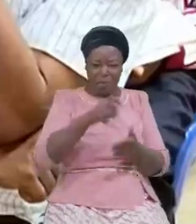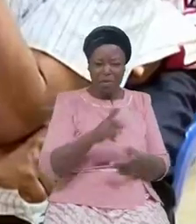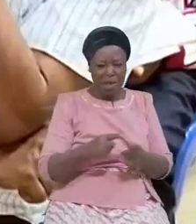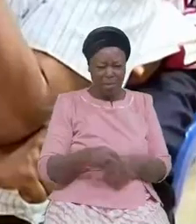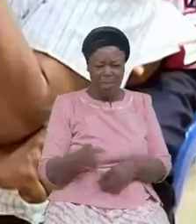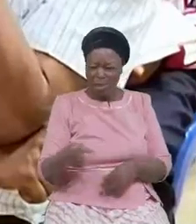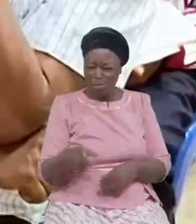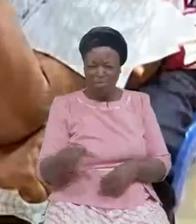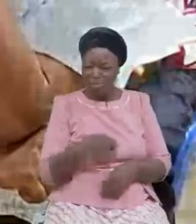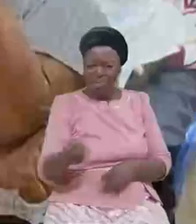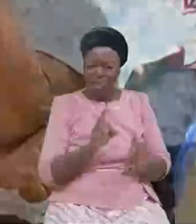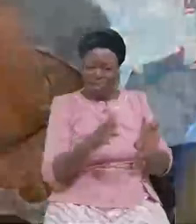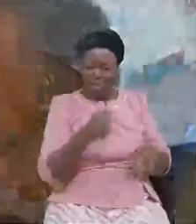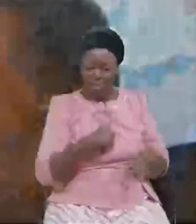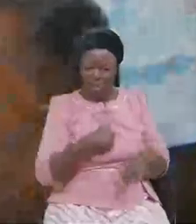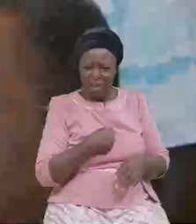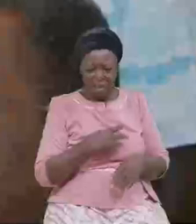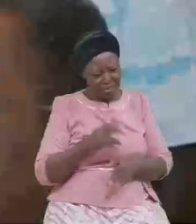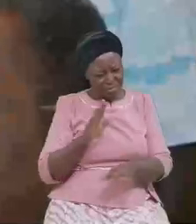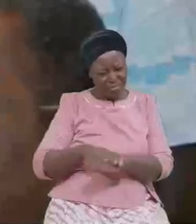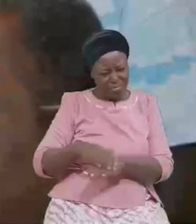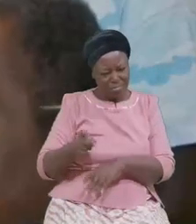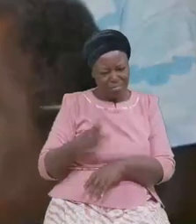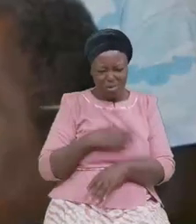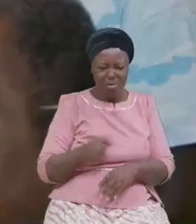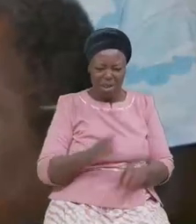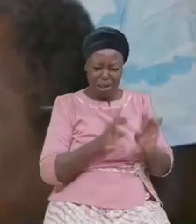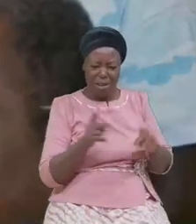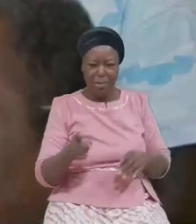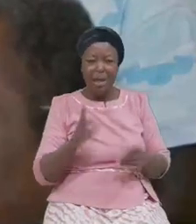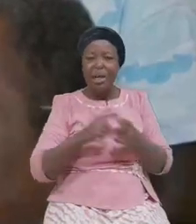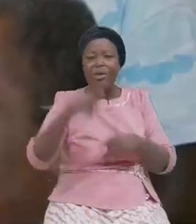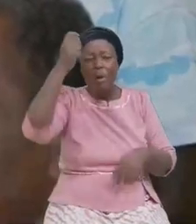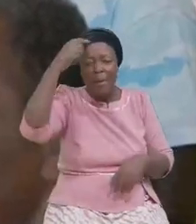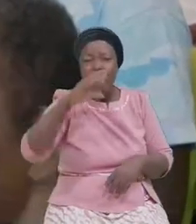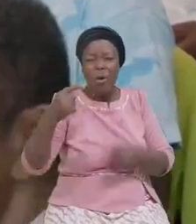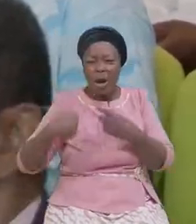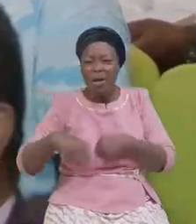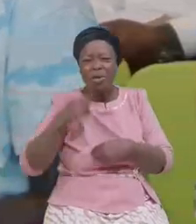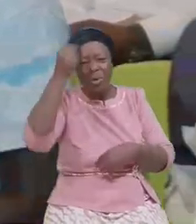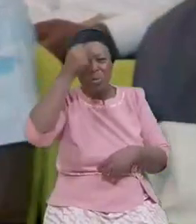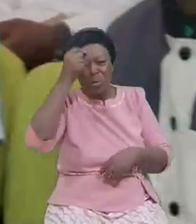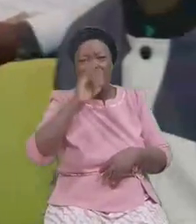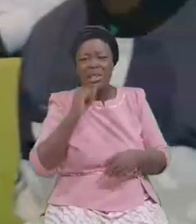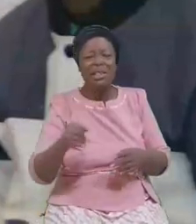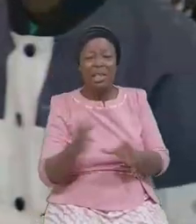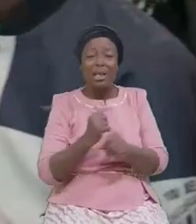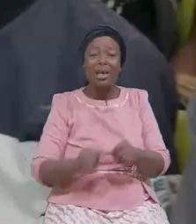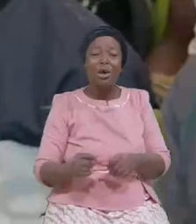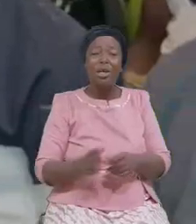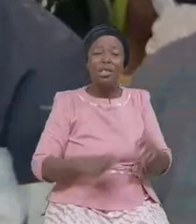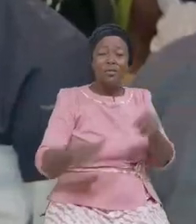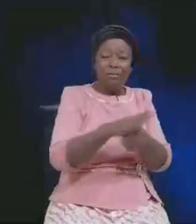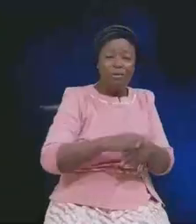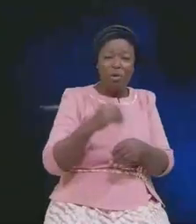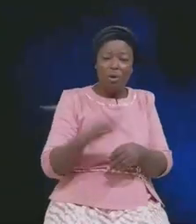il te haïsse. Et ta pensée, ton cœur, ta pensée et ton cerveau est emmailloté de